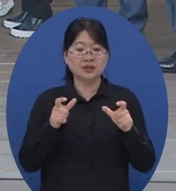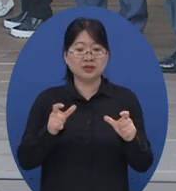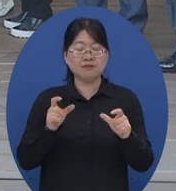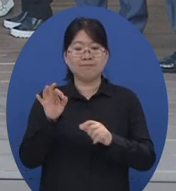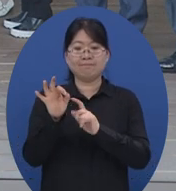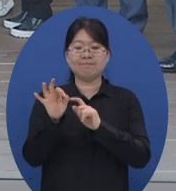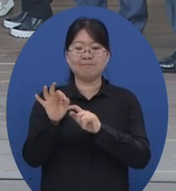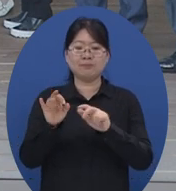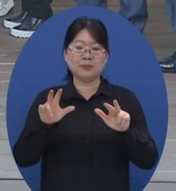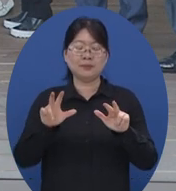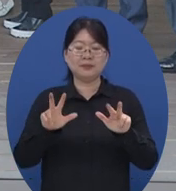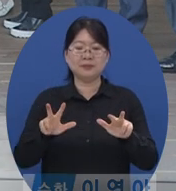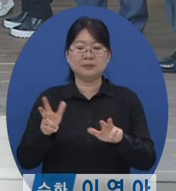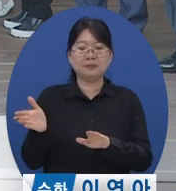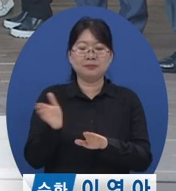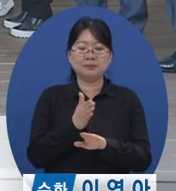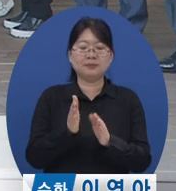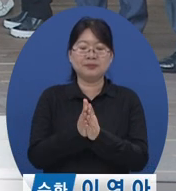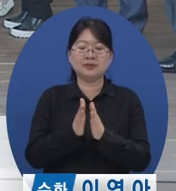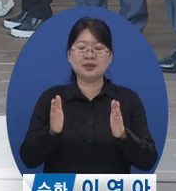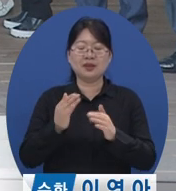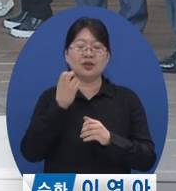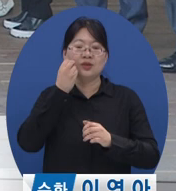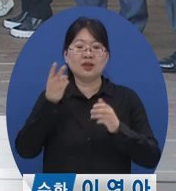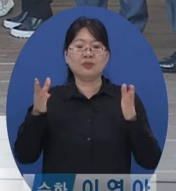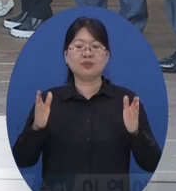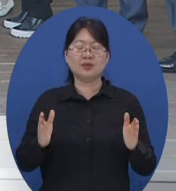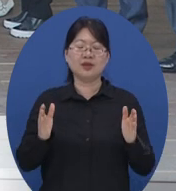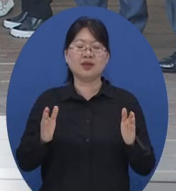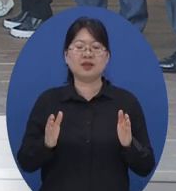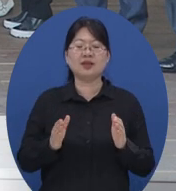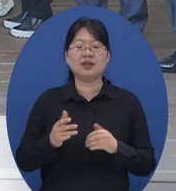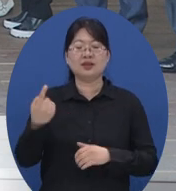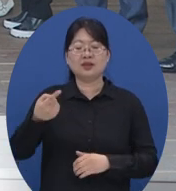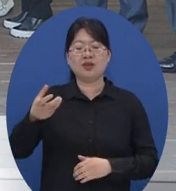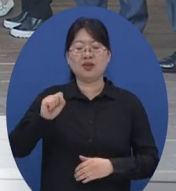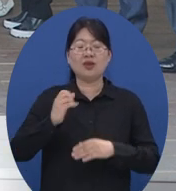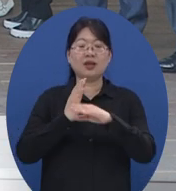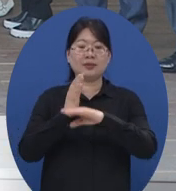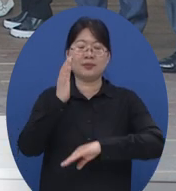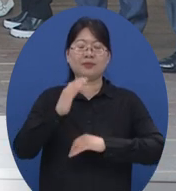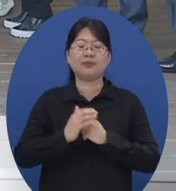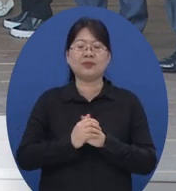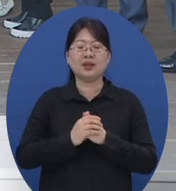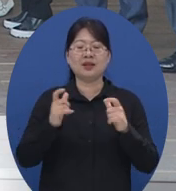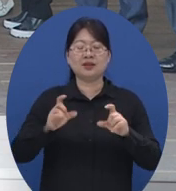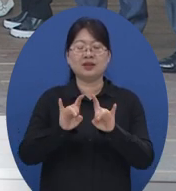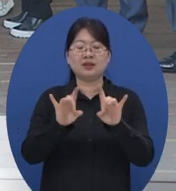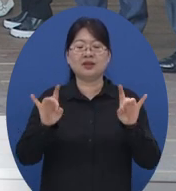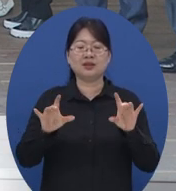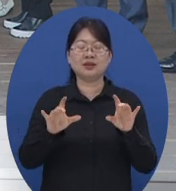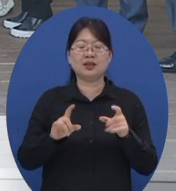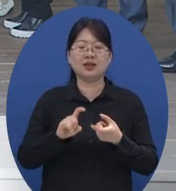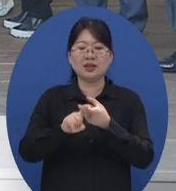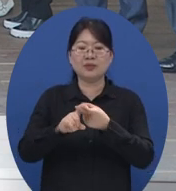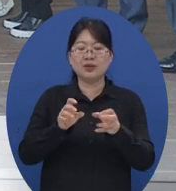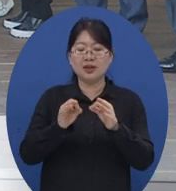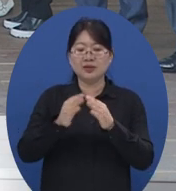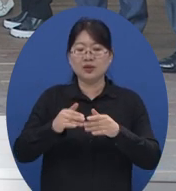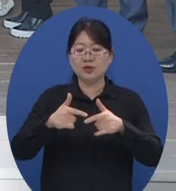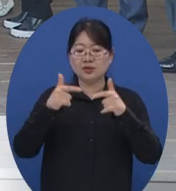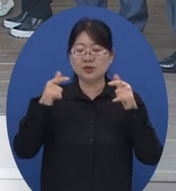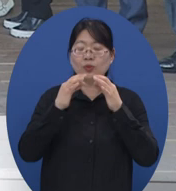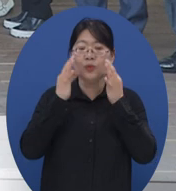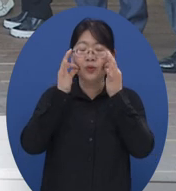경기지역화폐가 본격적으로 발행된 지두 달여 만에 발행액 1,000억 원을 넘어섰습니다. 지역마다 가맹점을 늘리려는 노력도